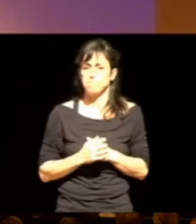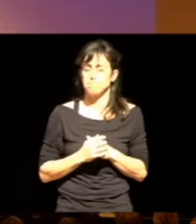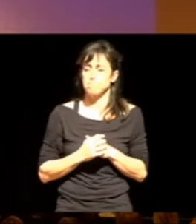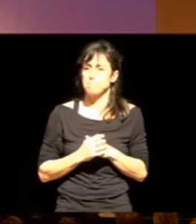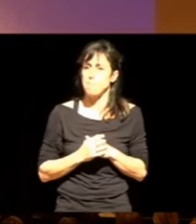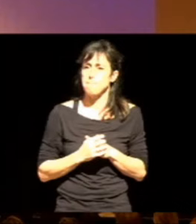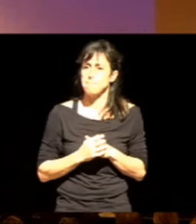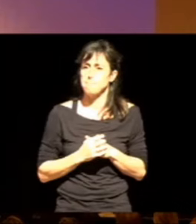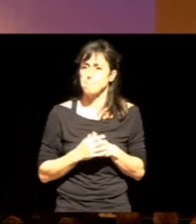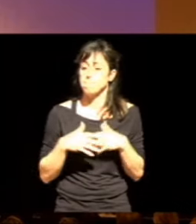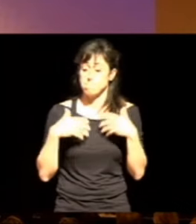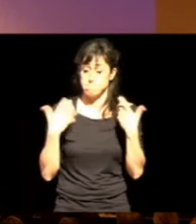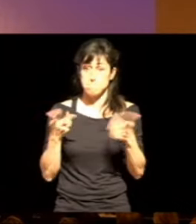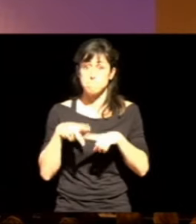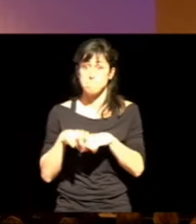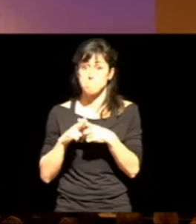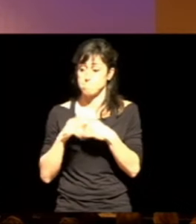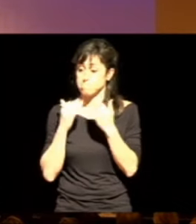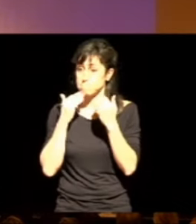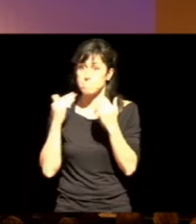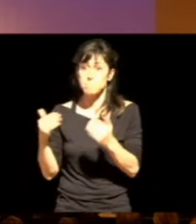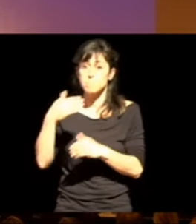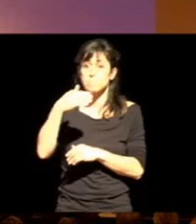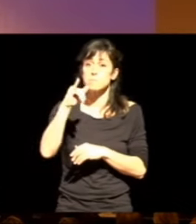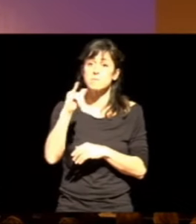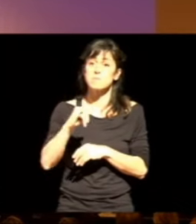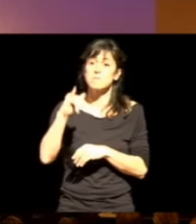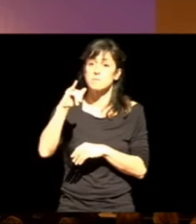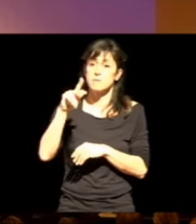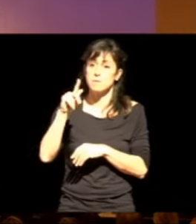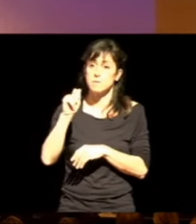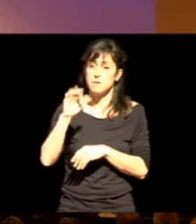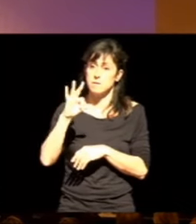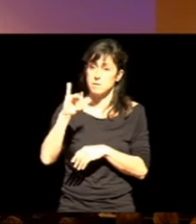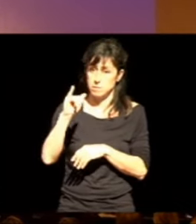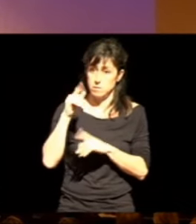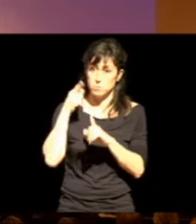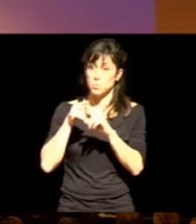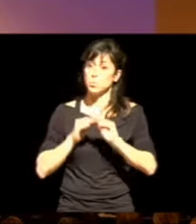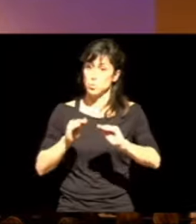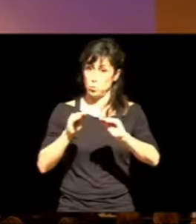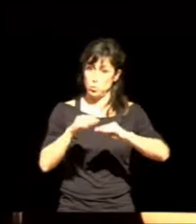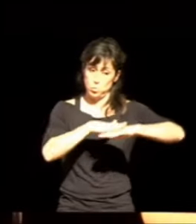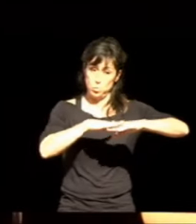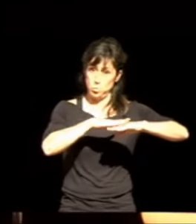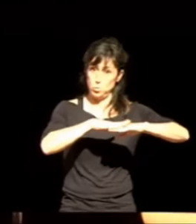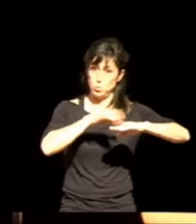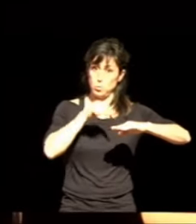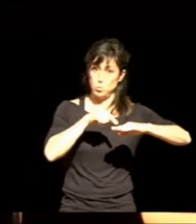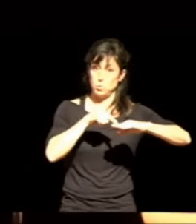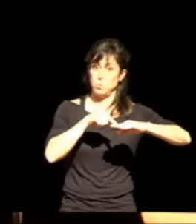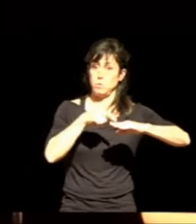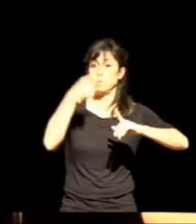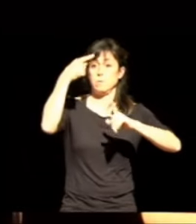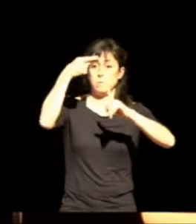Horretarako, horregatik erramienta honek egiten duena da, bizikasik zehazten dituen helburuetatik abiatuta, ba, hainbat irizpide